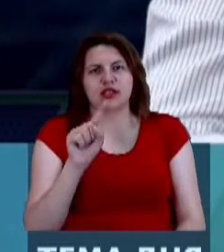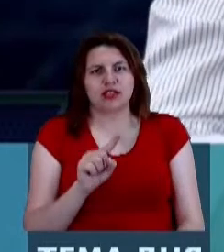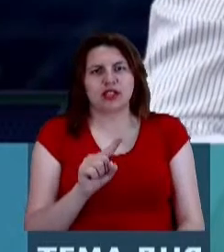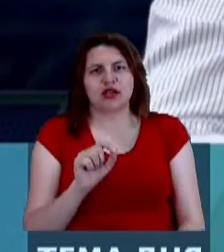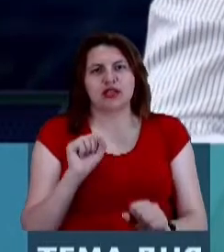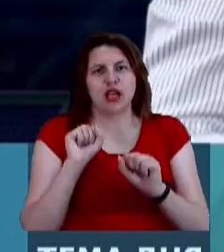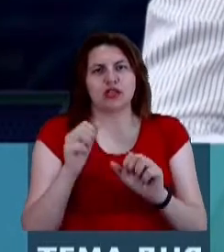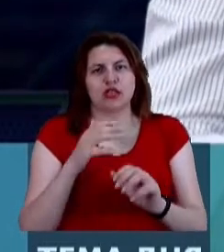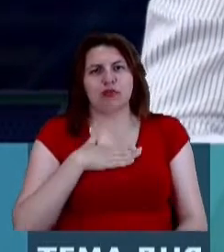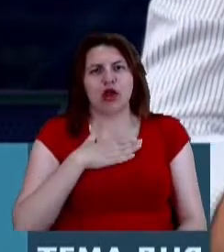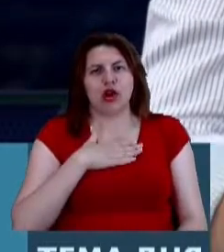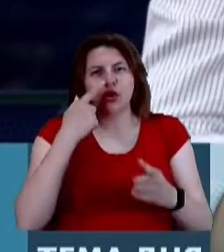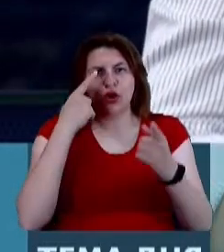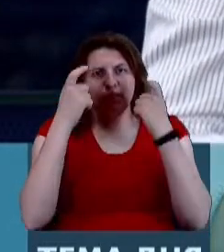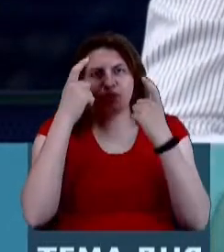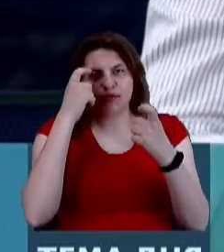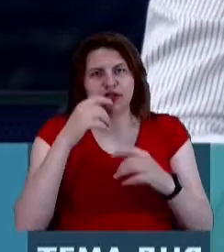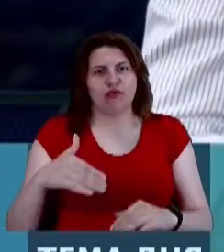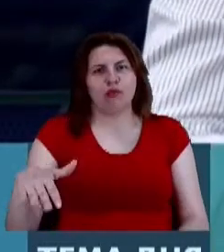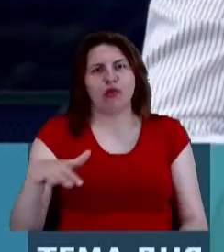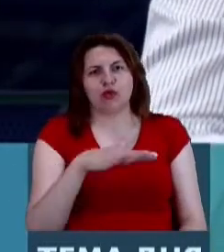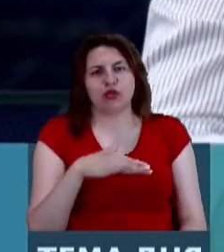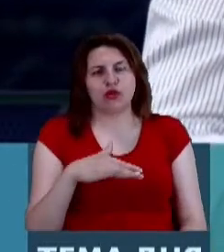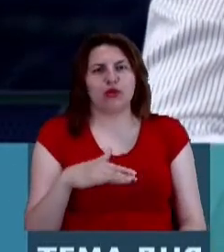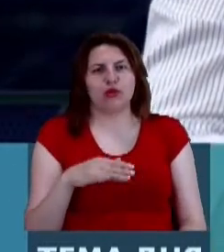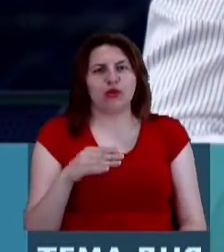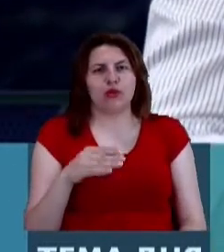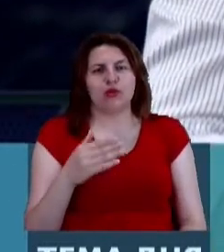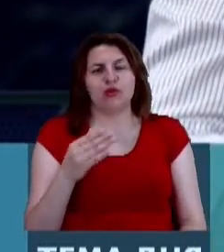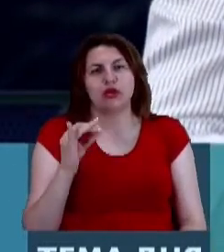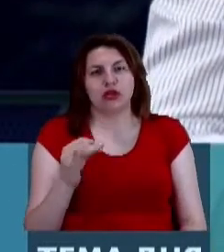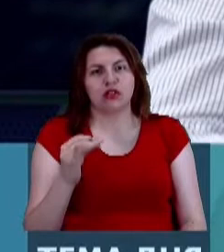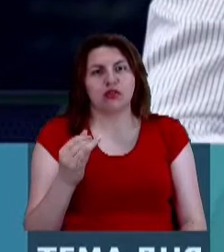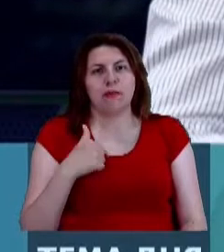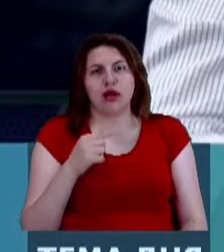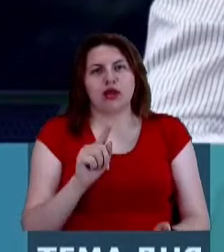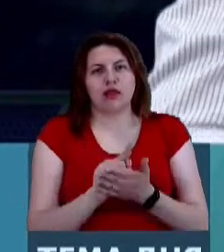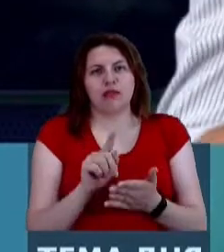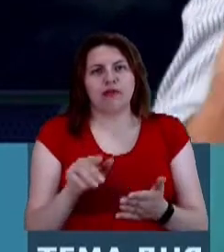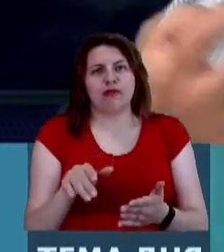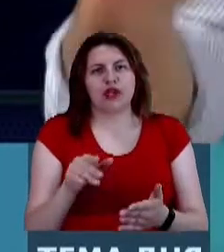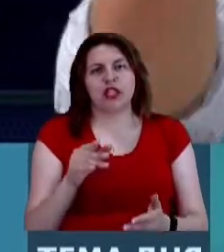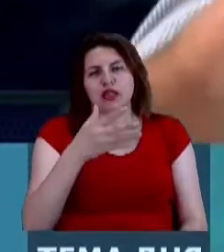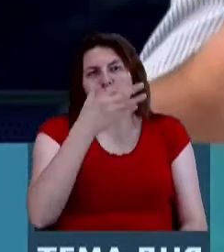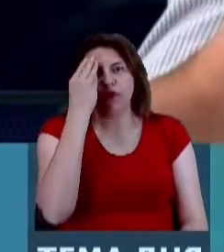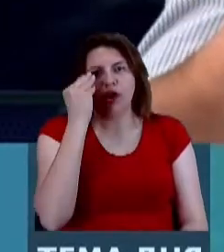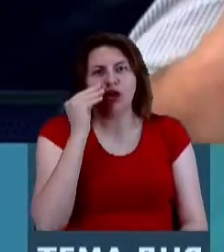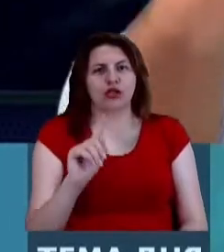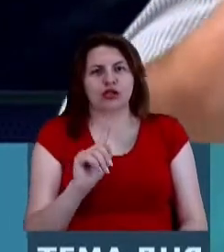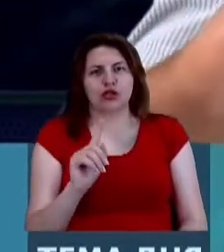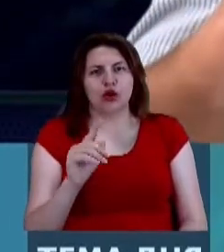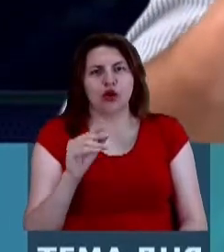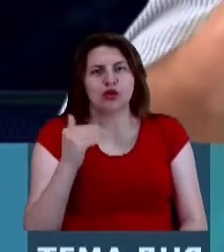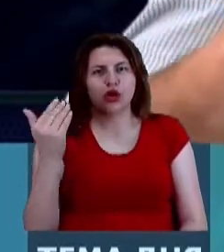нашого інформаційного простору. Ну і з іншого боку, ми не повинні забувати, що якраз сторона, яка грає проти